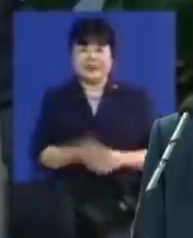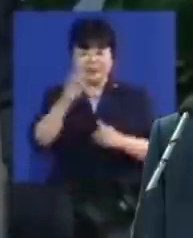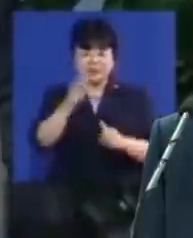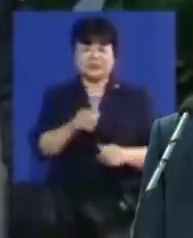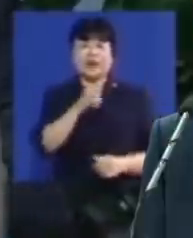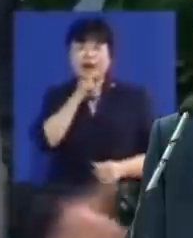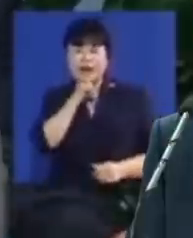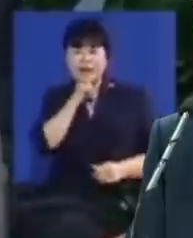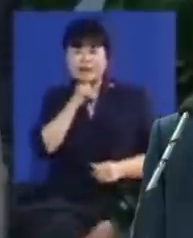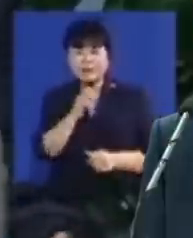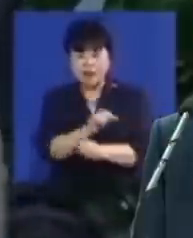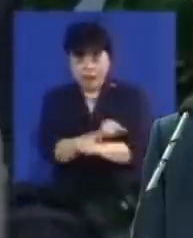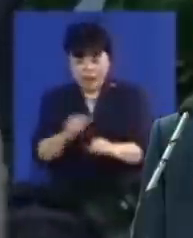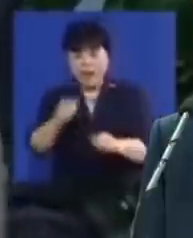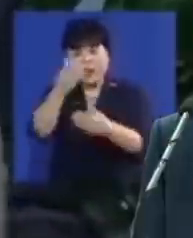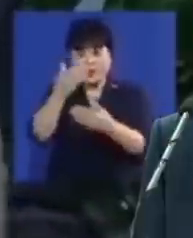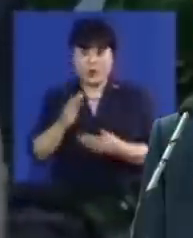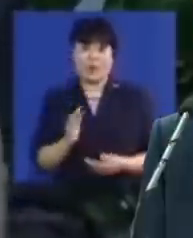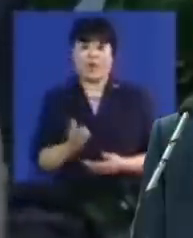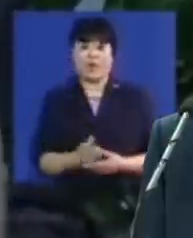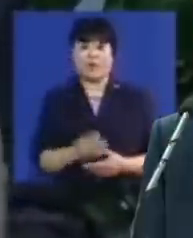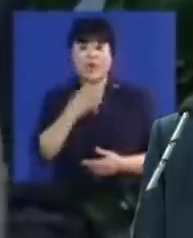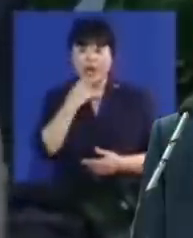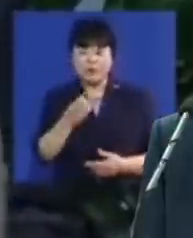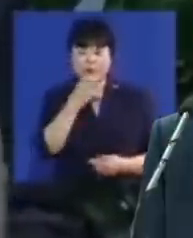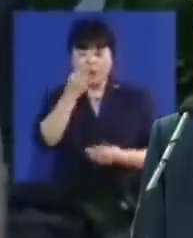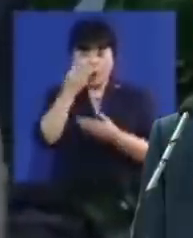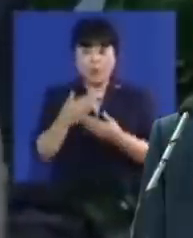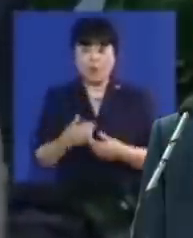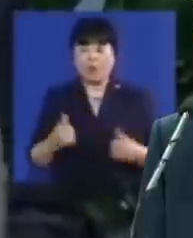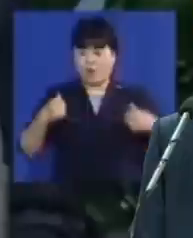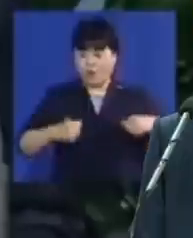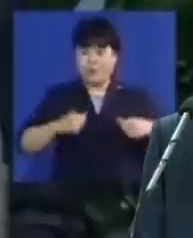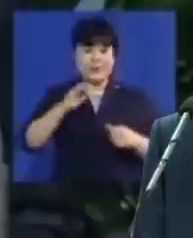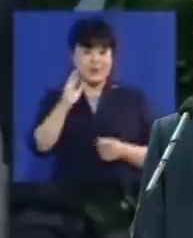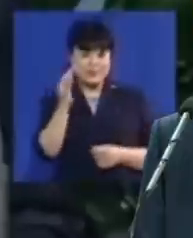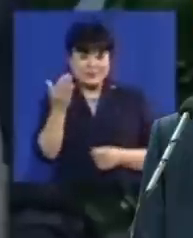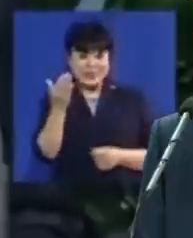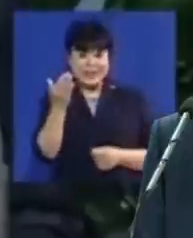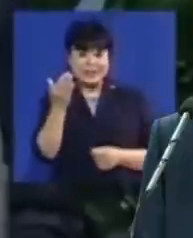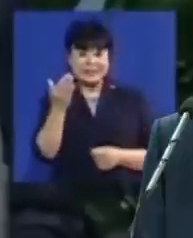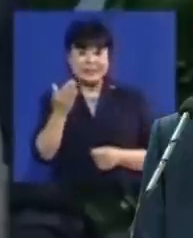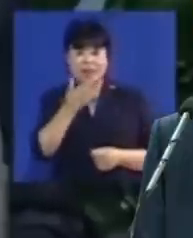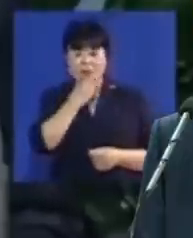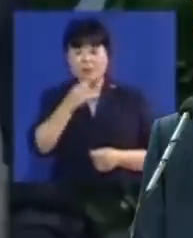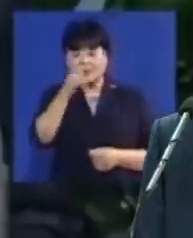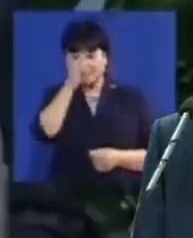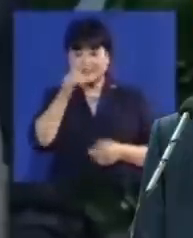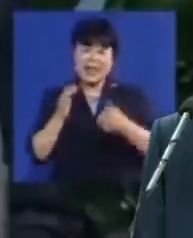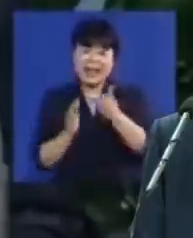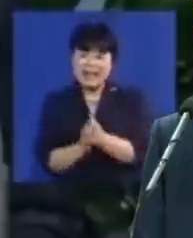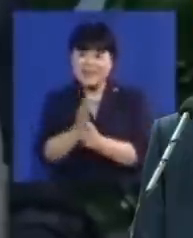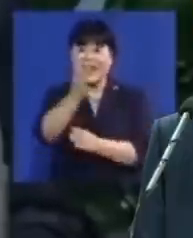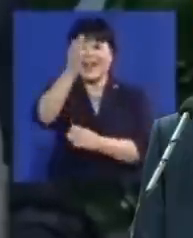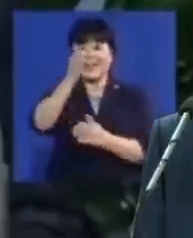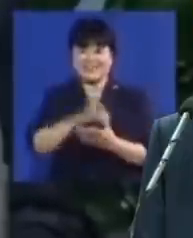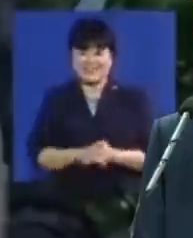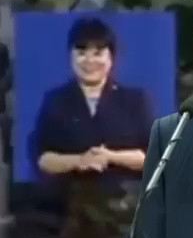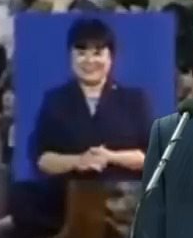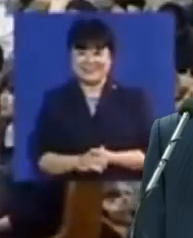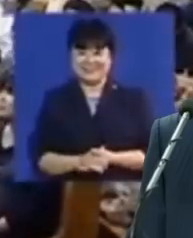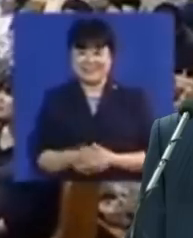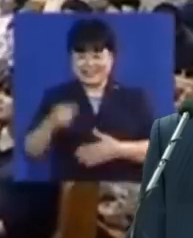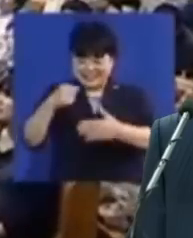저주와 가난에서 해방되고 아브라함의 복을 옷 입게 되었습니다. 나는 복입니다. 할렐루야.